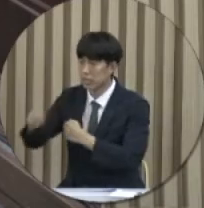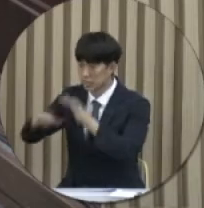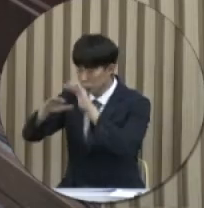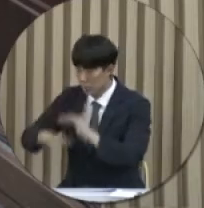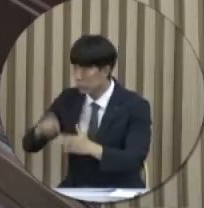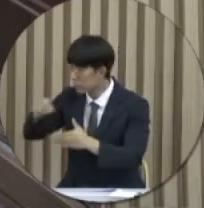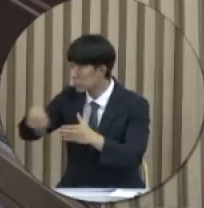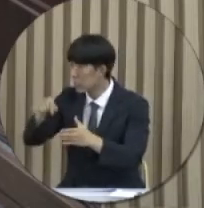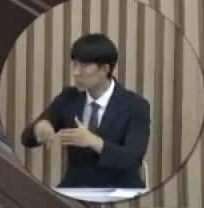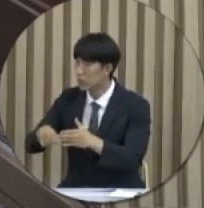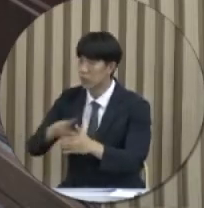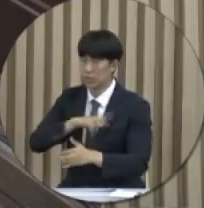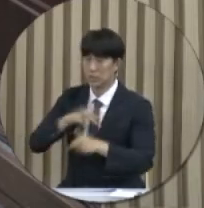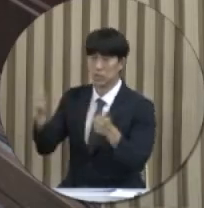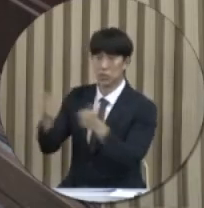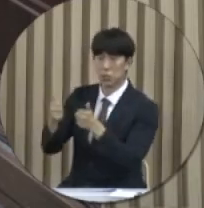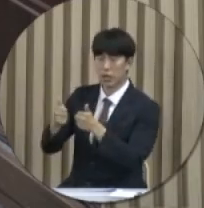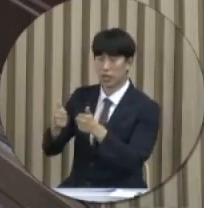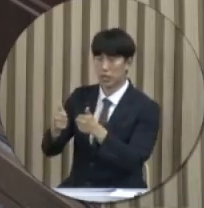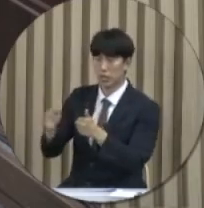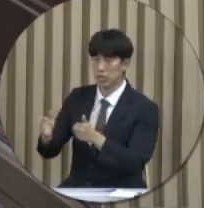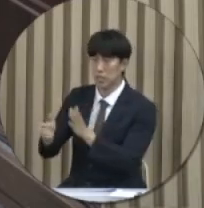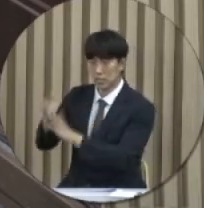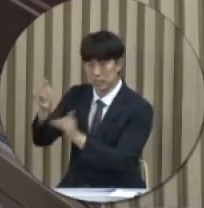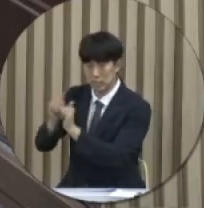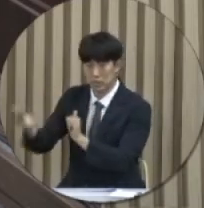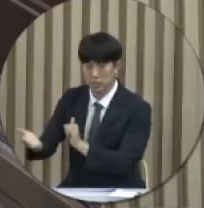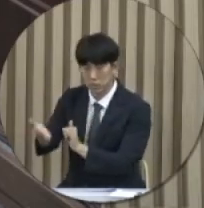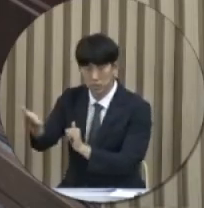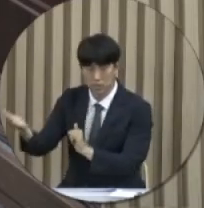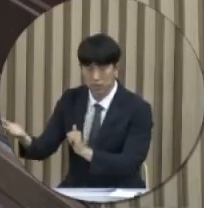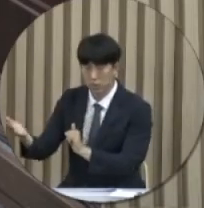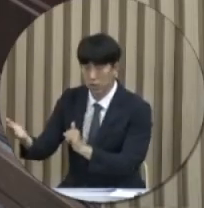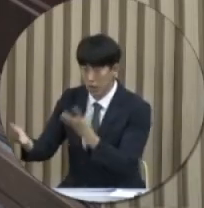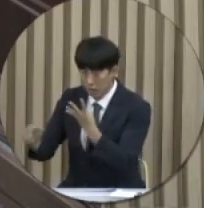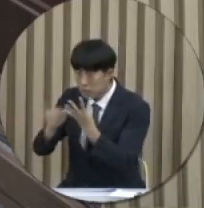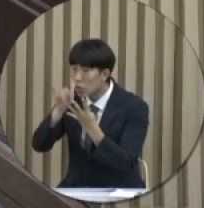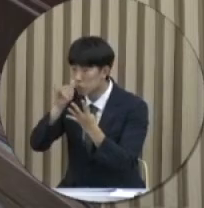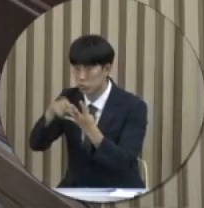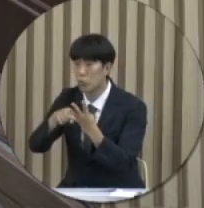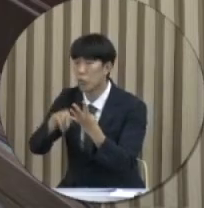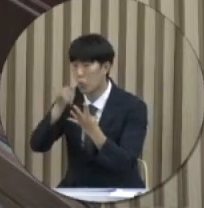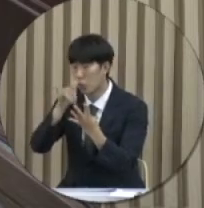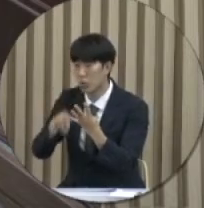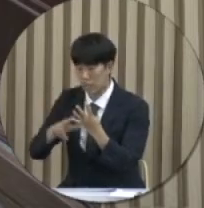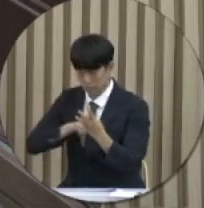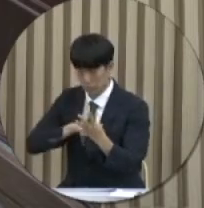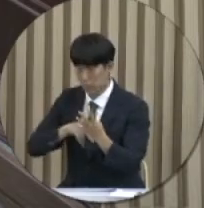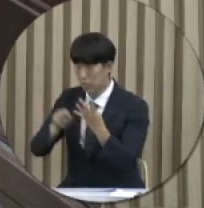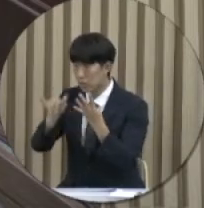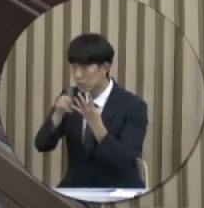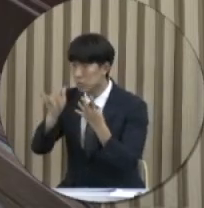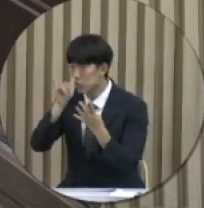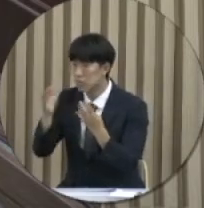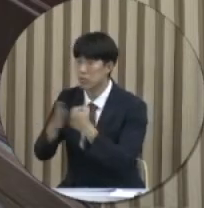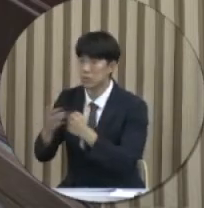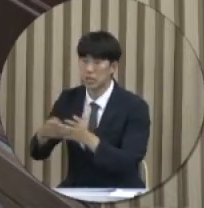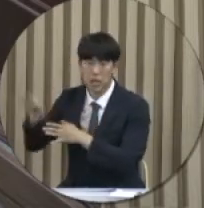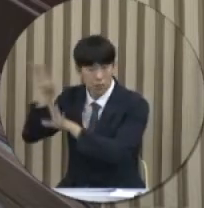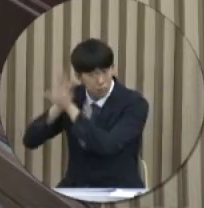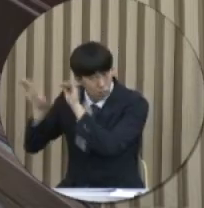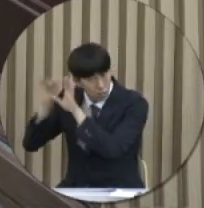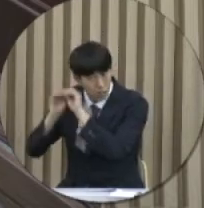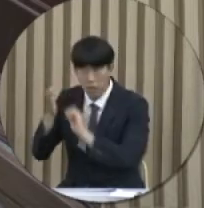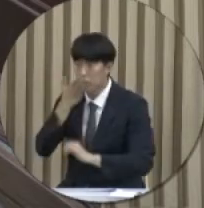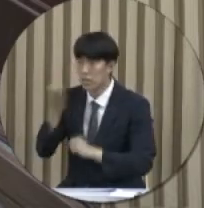과정에서 의회가 주민들의 의견을, 쪽에 의원님이 네 분이나 이미 계세요. 그래서 얼마든지 의견을 들을 수 있는